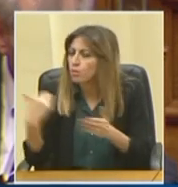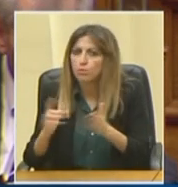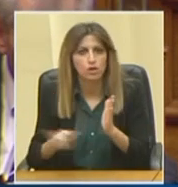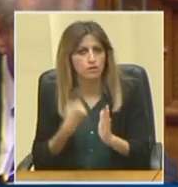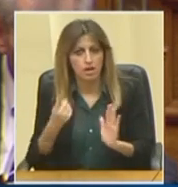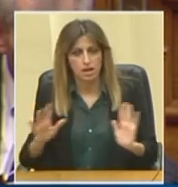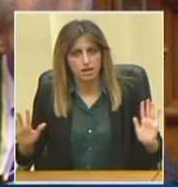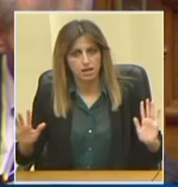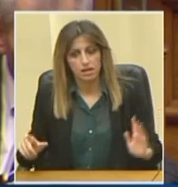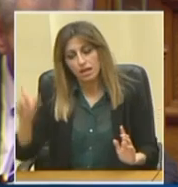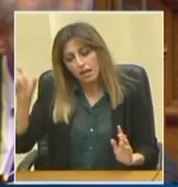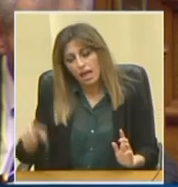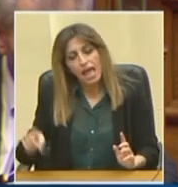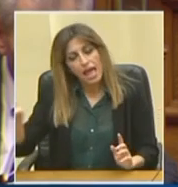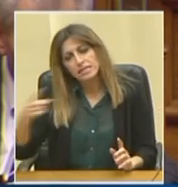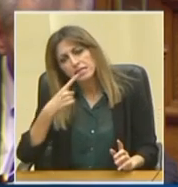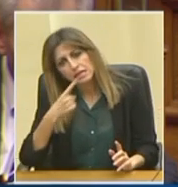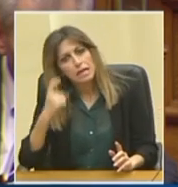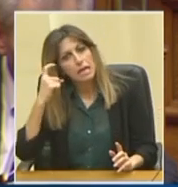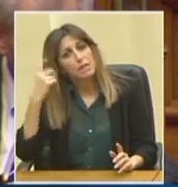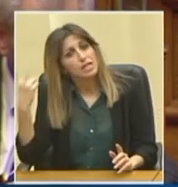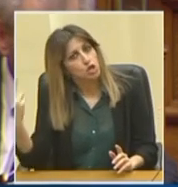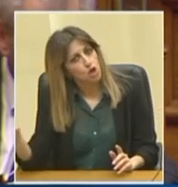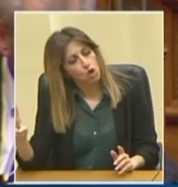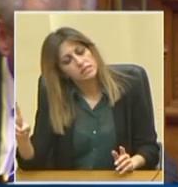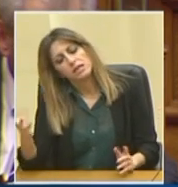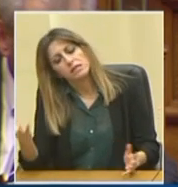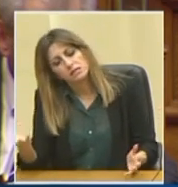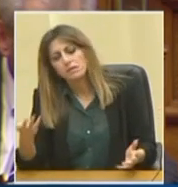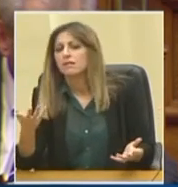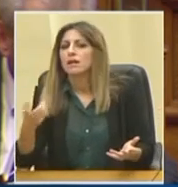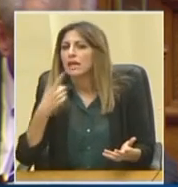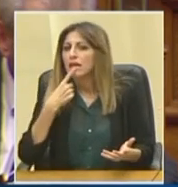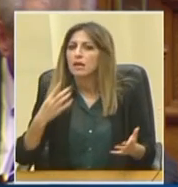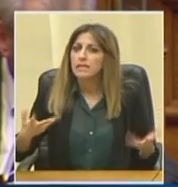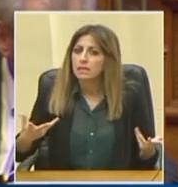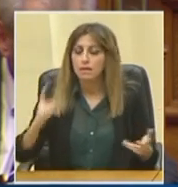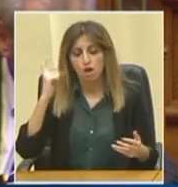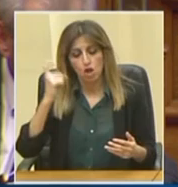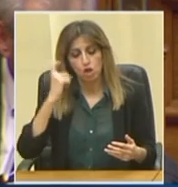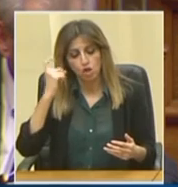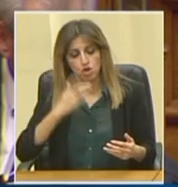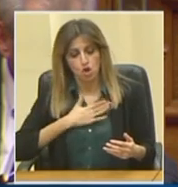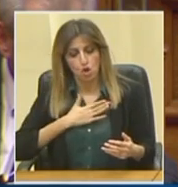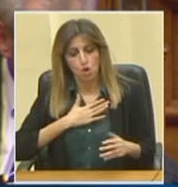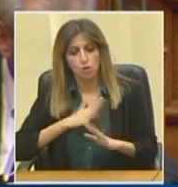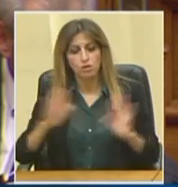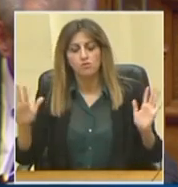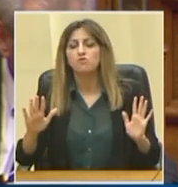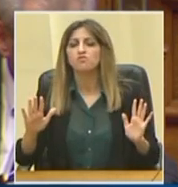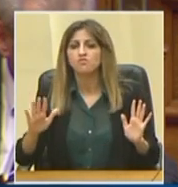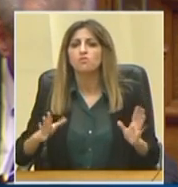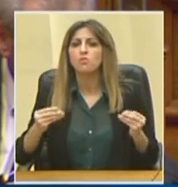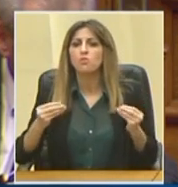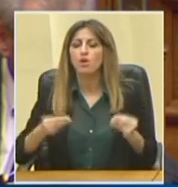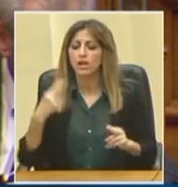μάλιστα θελήσατε να την τεκμηριώσετε λέγοντας ότι είναι μία άποψη εδρεωμένη βαθύτατα διότι